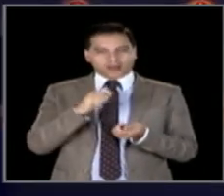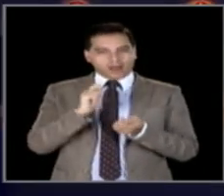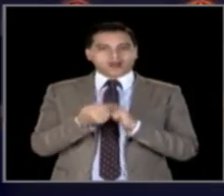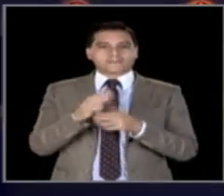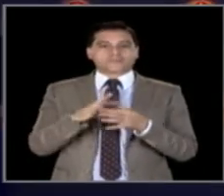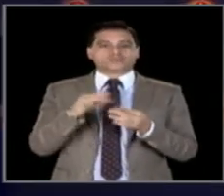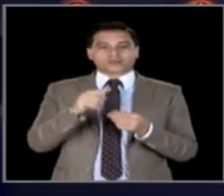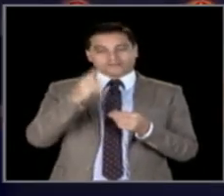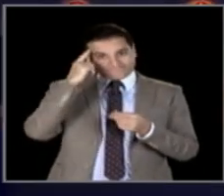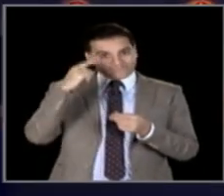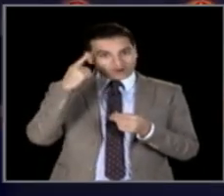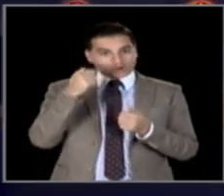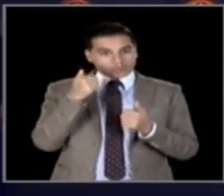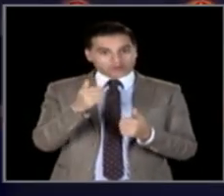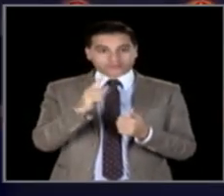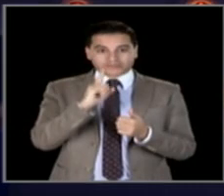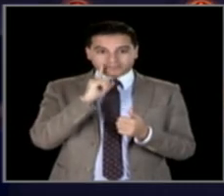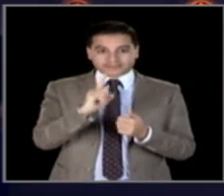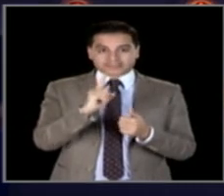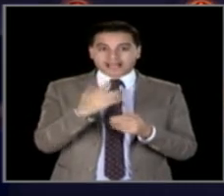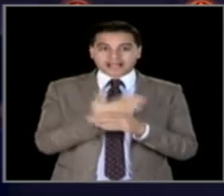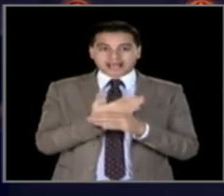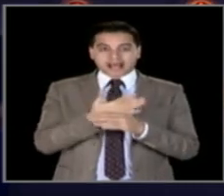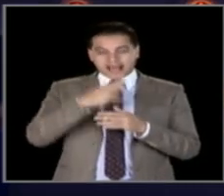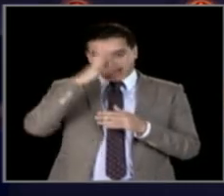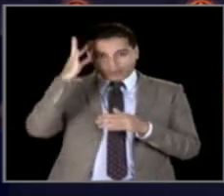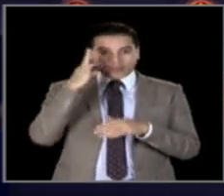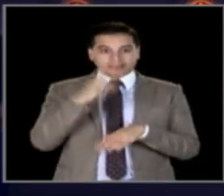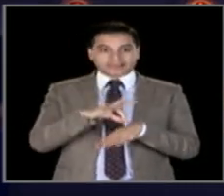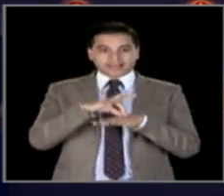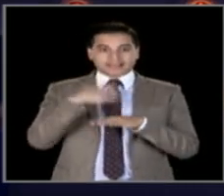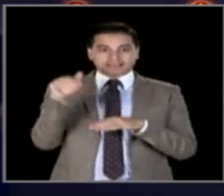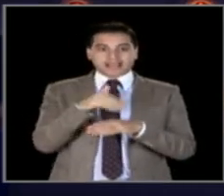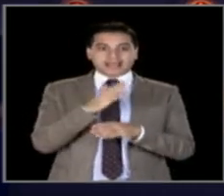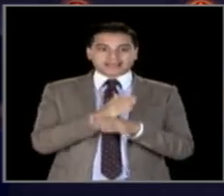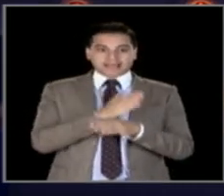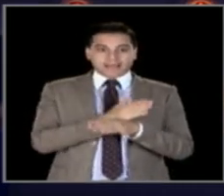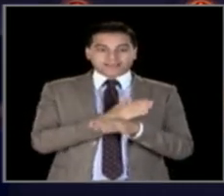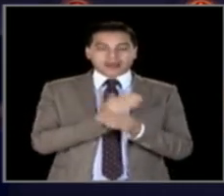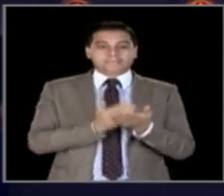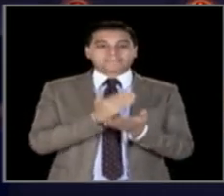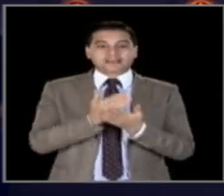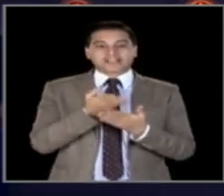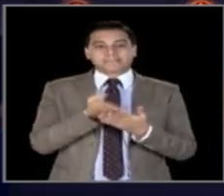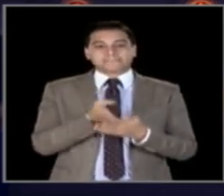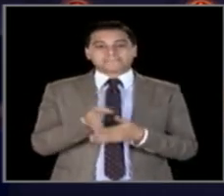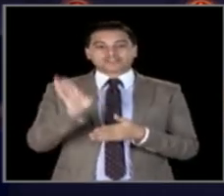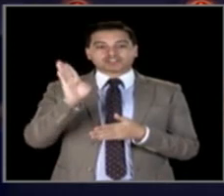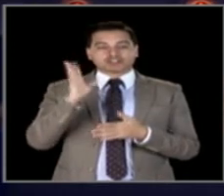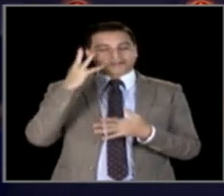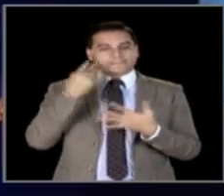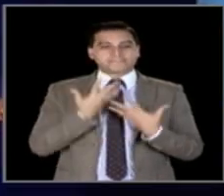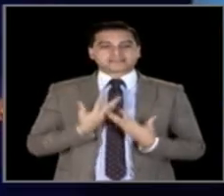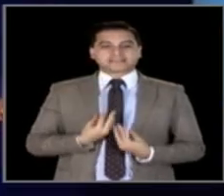يعني فكري كويس. لا، غير بقى لو الناس جات لك تعبانة ومشيت من عندك